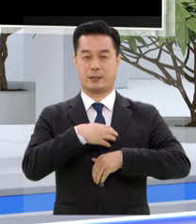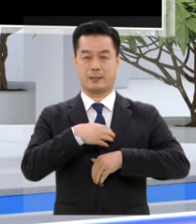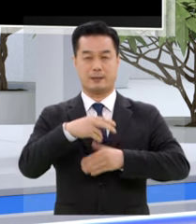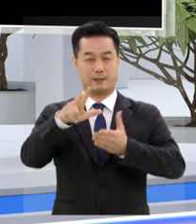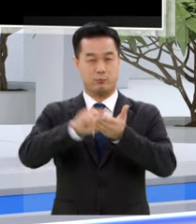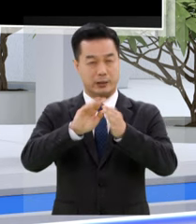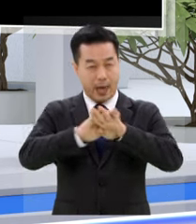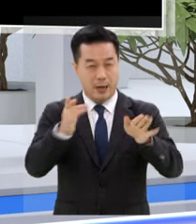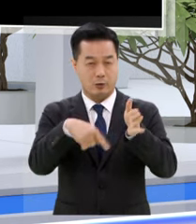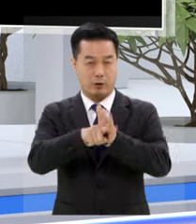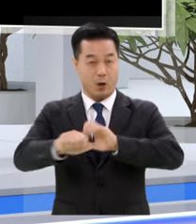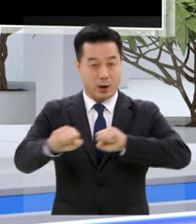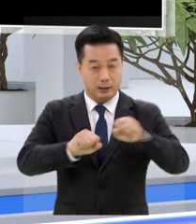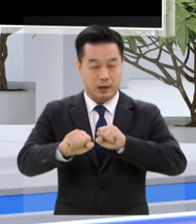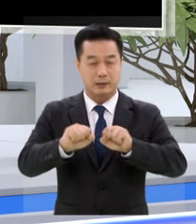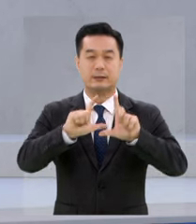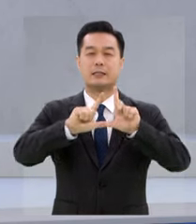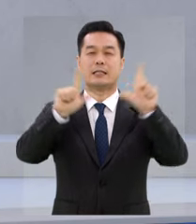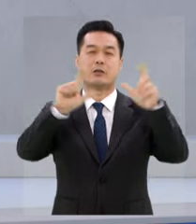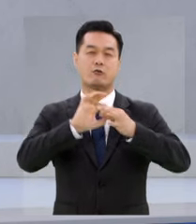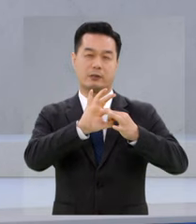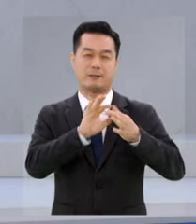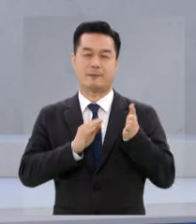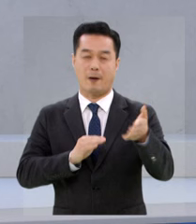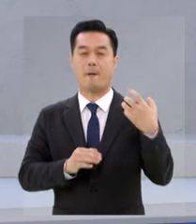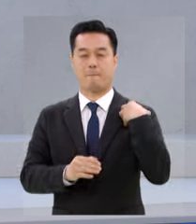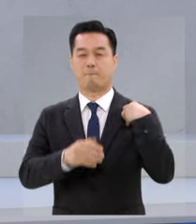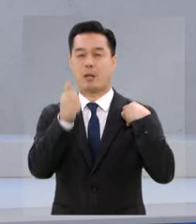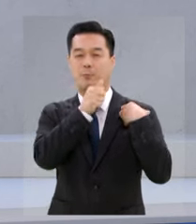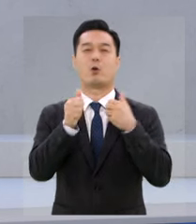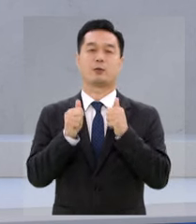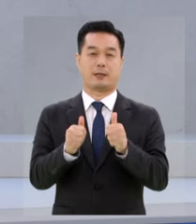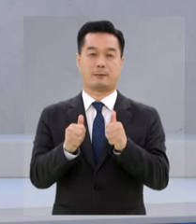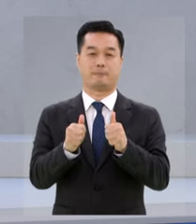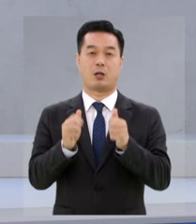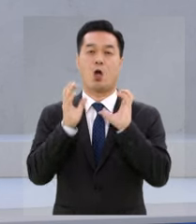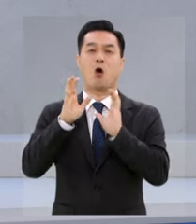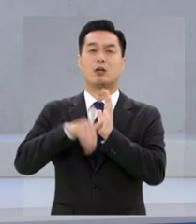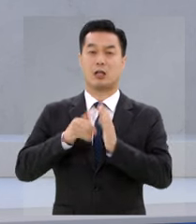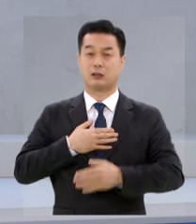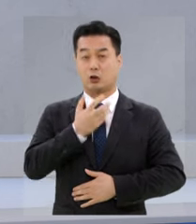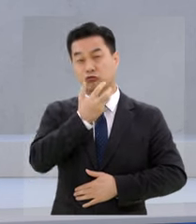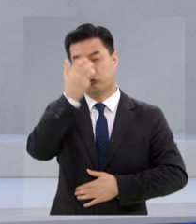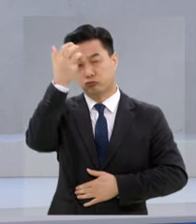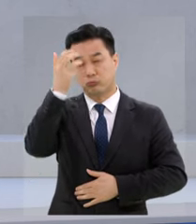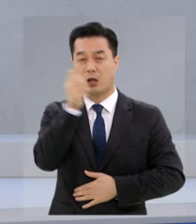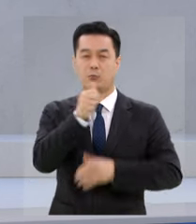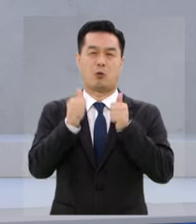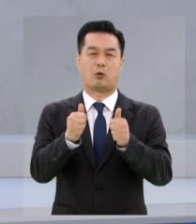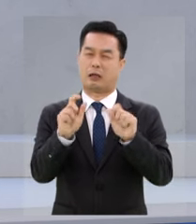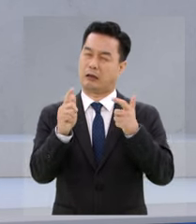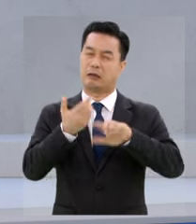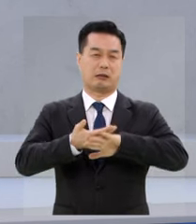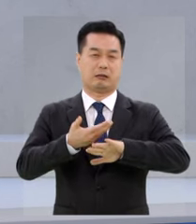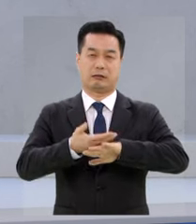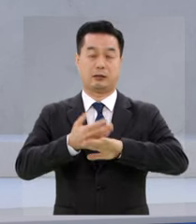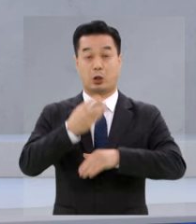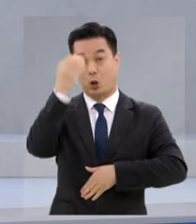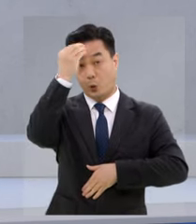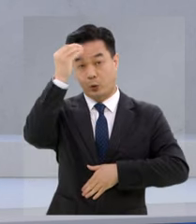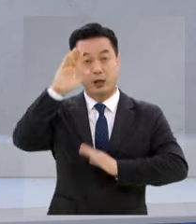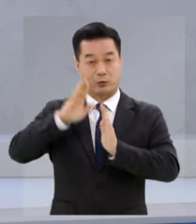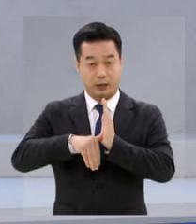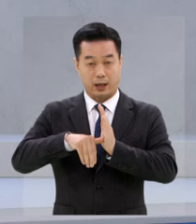활동하는 기후 변호사입니다 어릴적 제 꿈은 변호사는 아니었습니다 고등학교 때